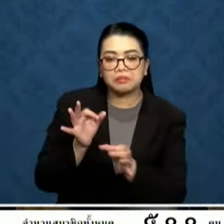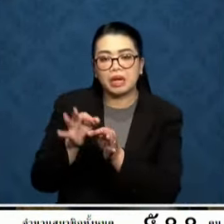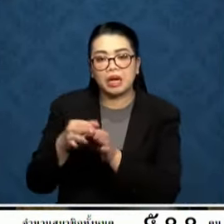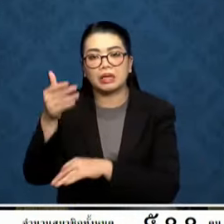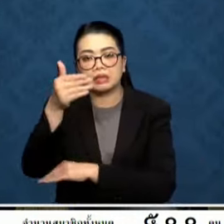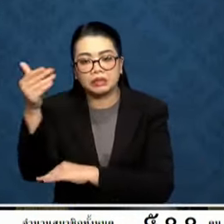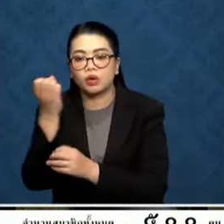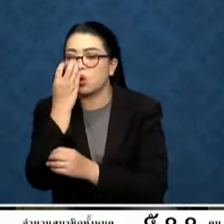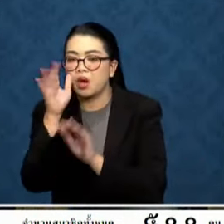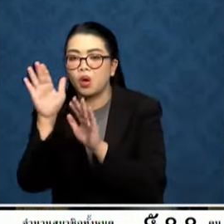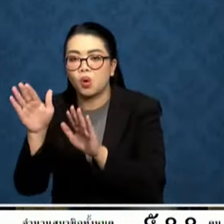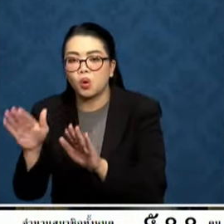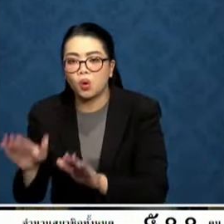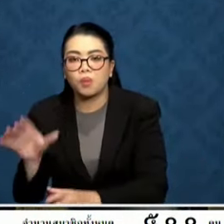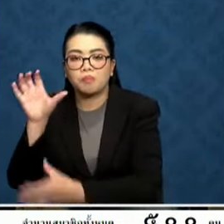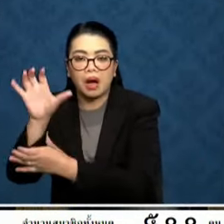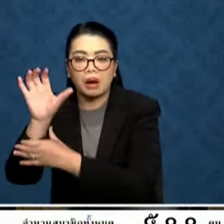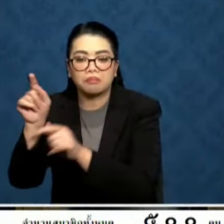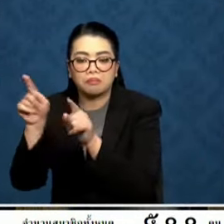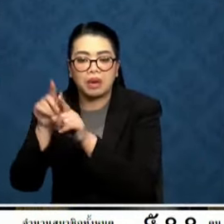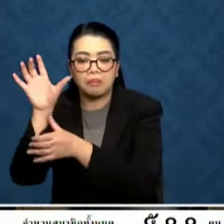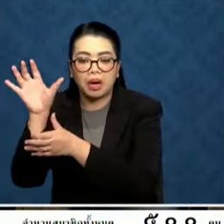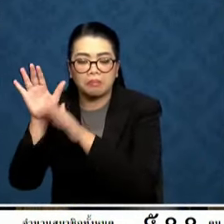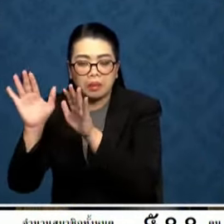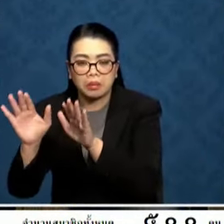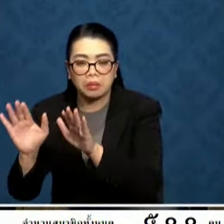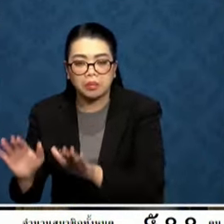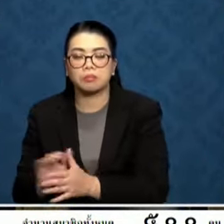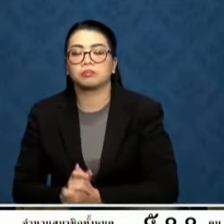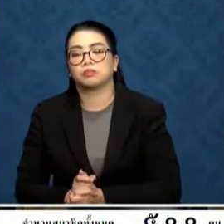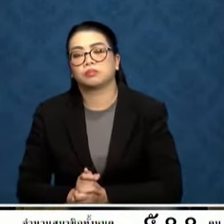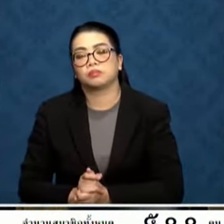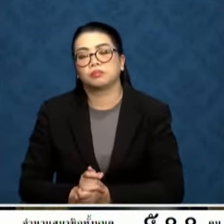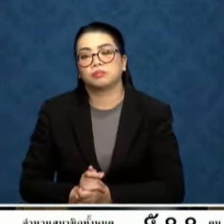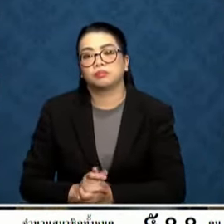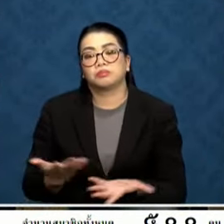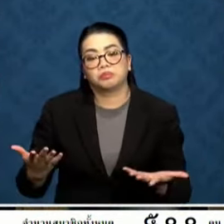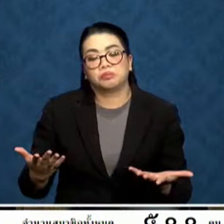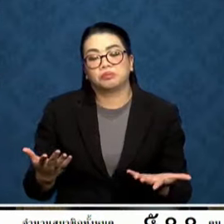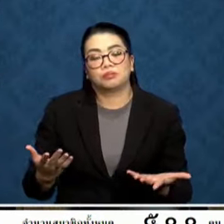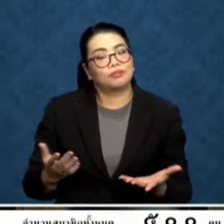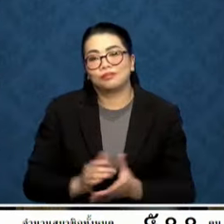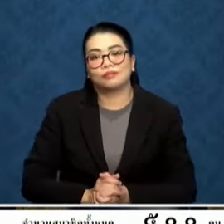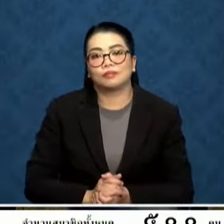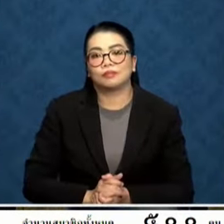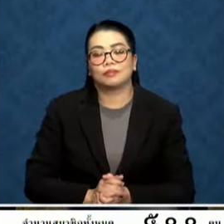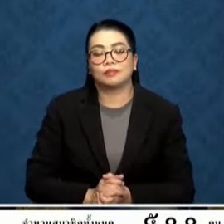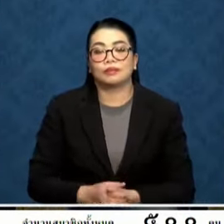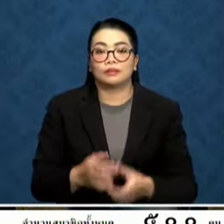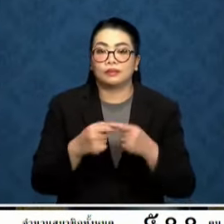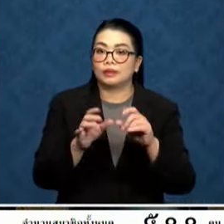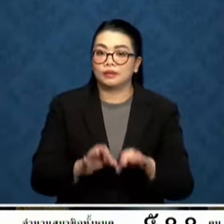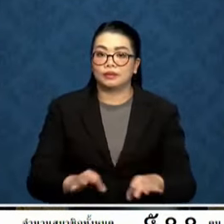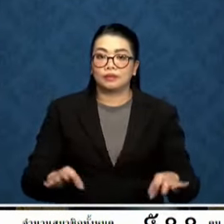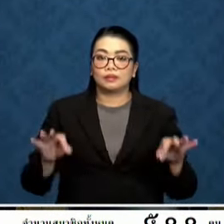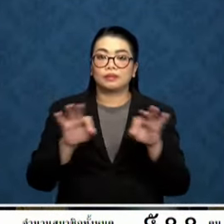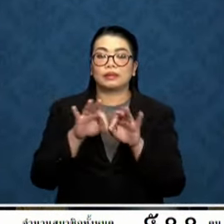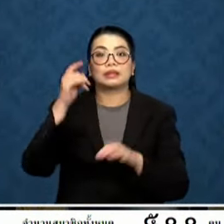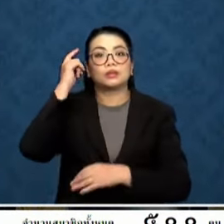ลดดอกเบี้ยอยู่นันะครับไม่สามารถเป็นปัจจัยหลักด้วยซ้ำแต่ปัจจัยหลัก